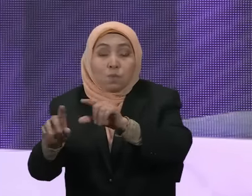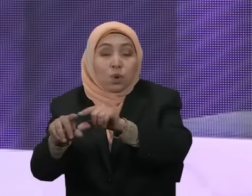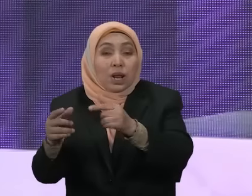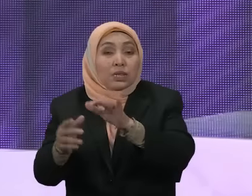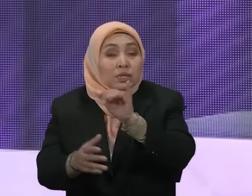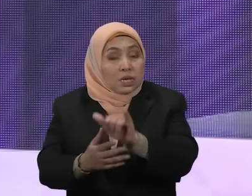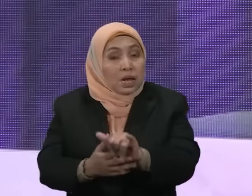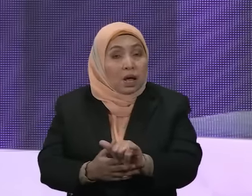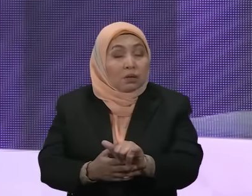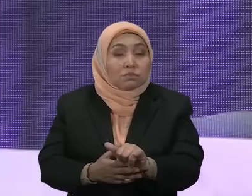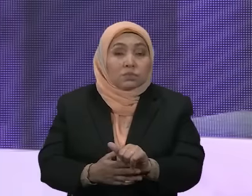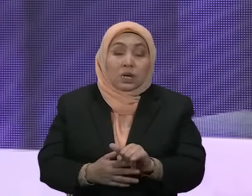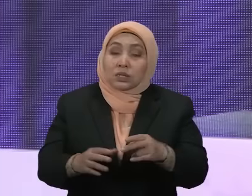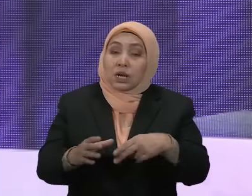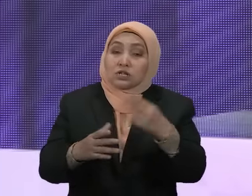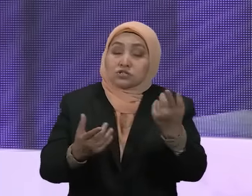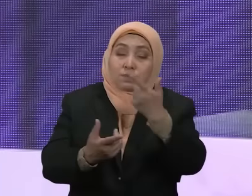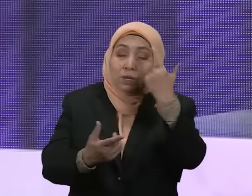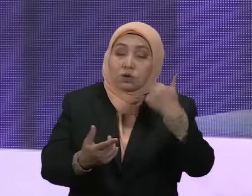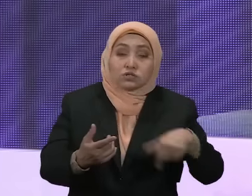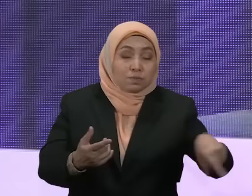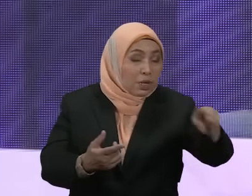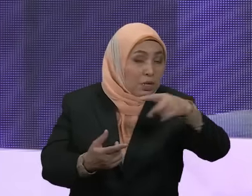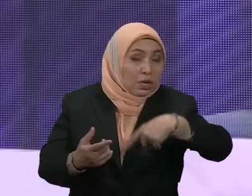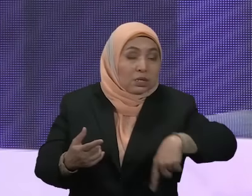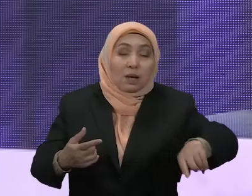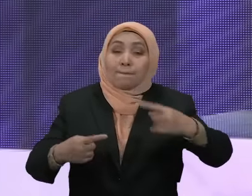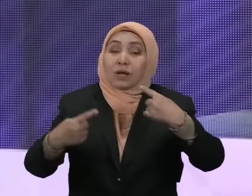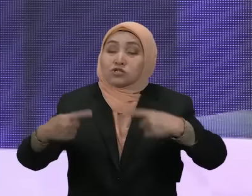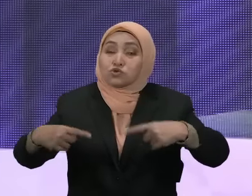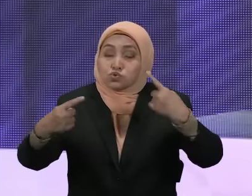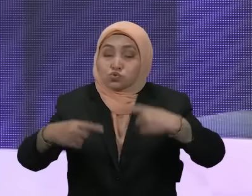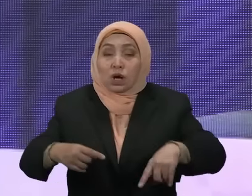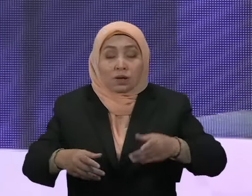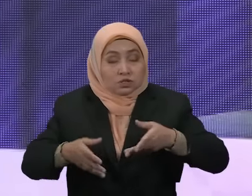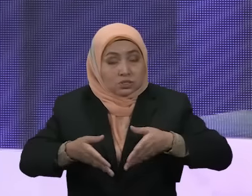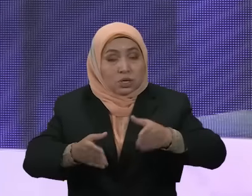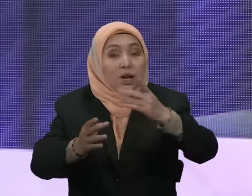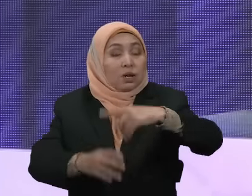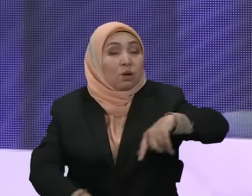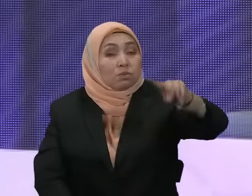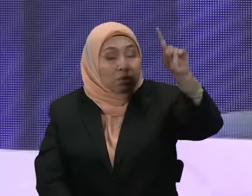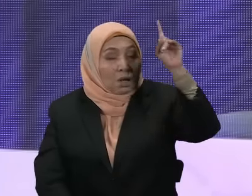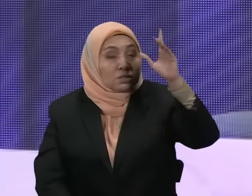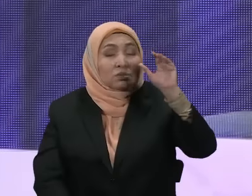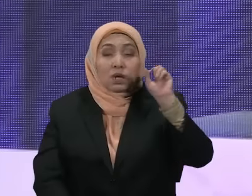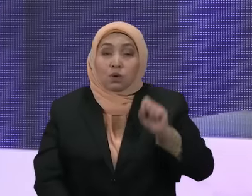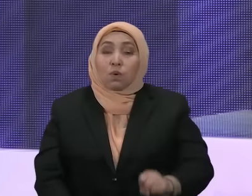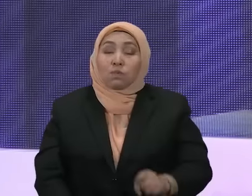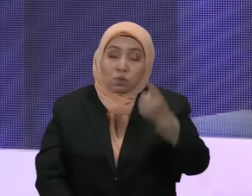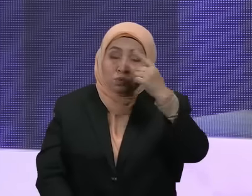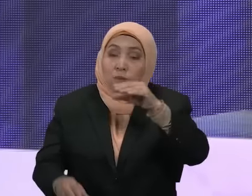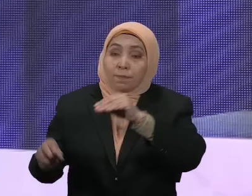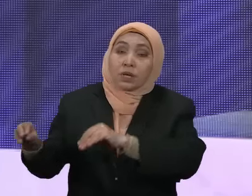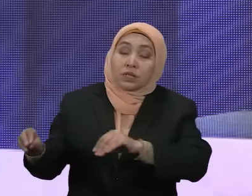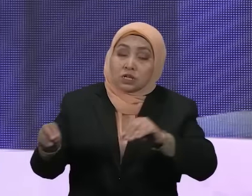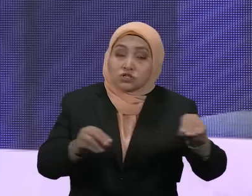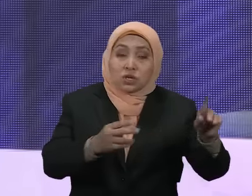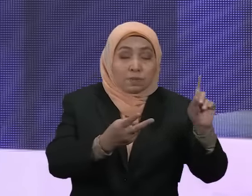yang terhasil kerana mereka ini berjuang fi sabilillah, wajahadu fi sabilillah. Mereka sanggup untuk berhijrah, nombor